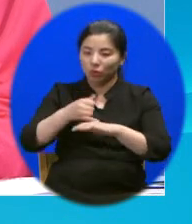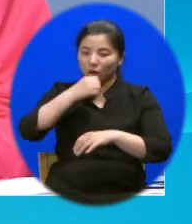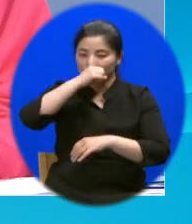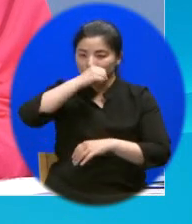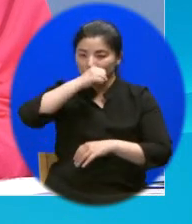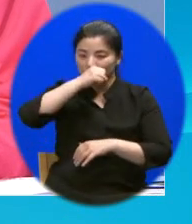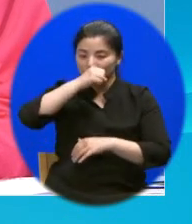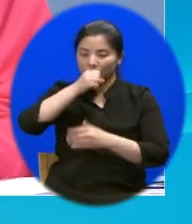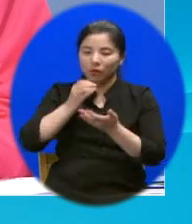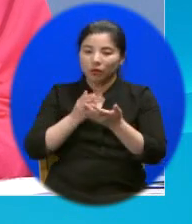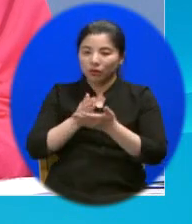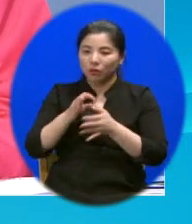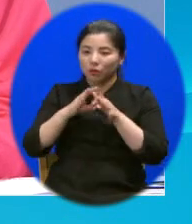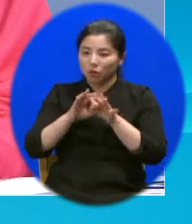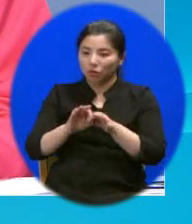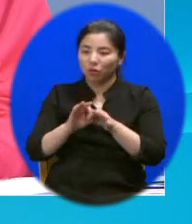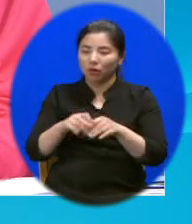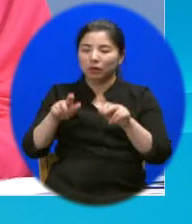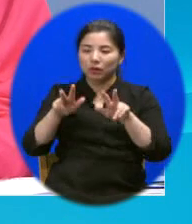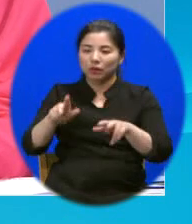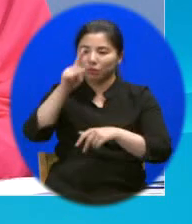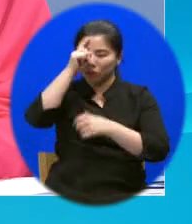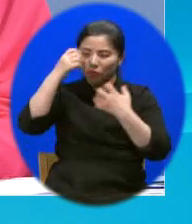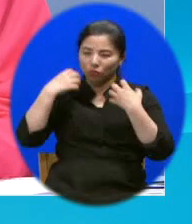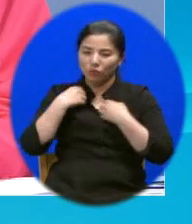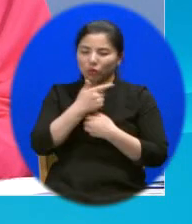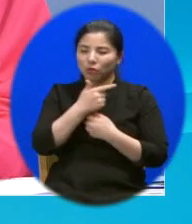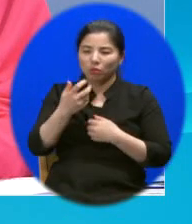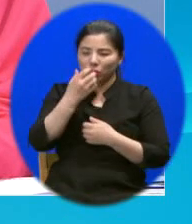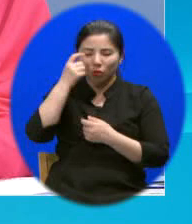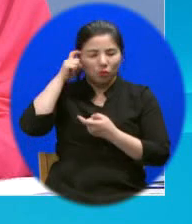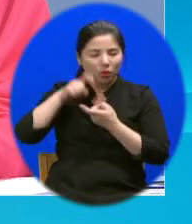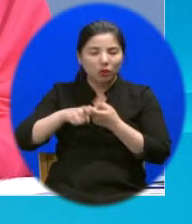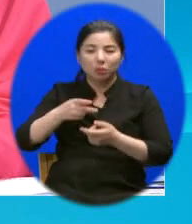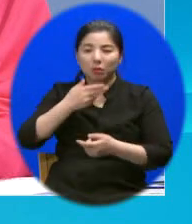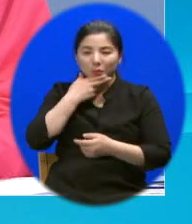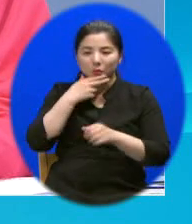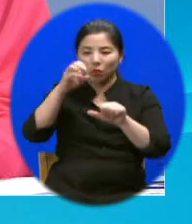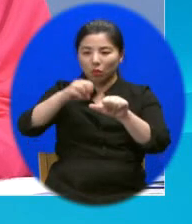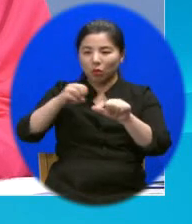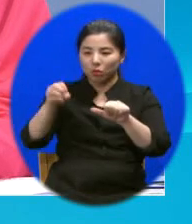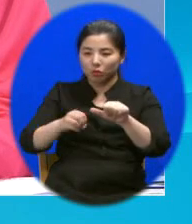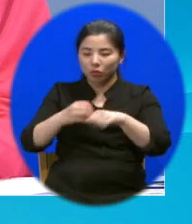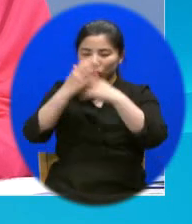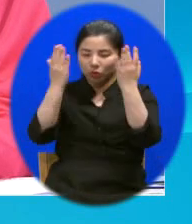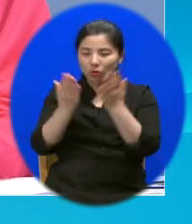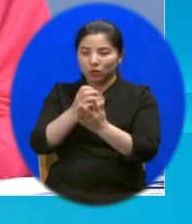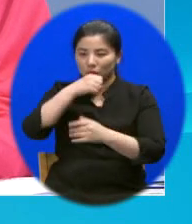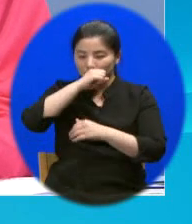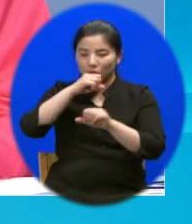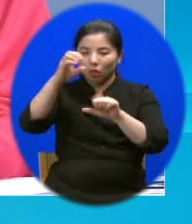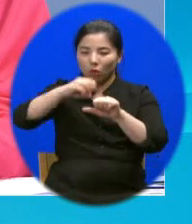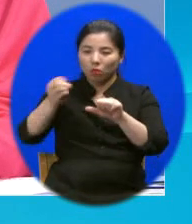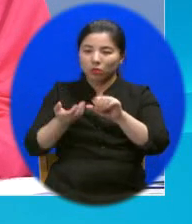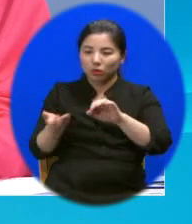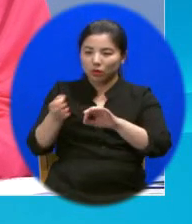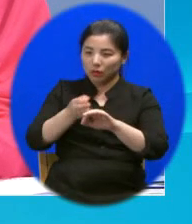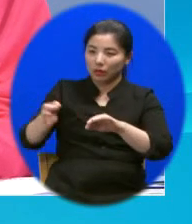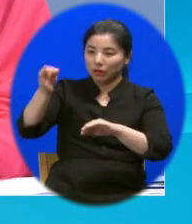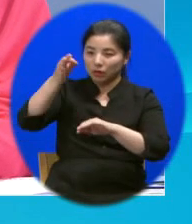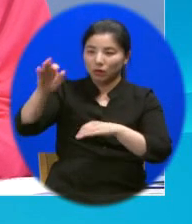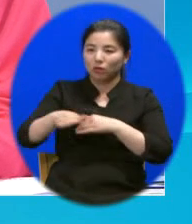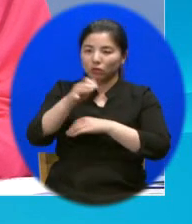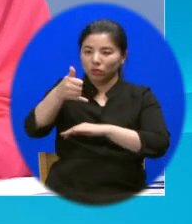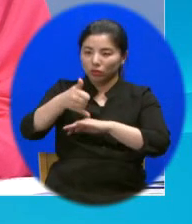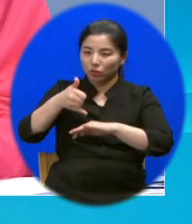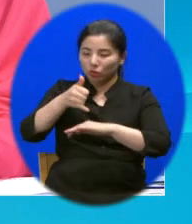산 부분에 관해서 지금 정부가 너무 무관심한 될 것을 5% 로 전체 예산의 5% 인상 해서 우리